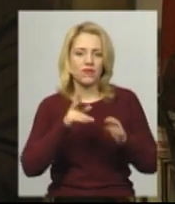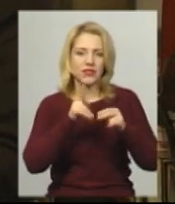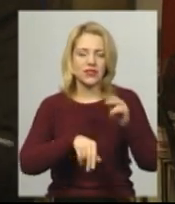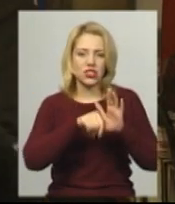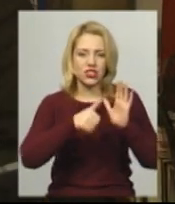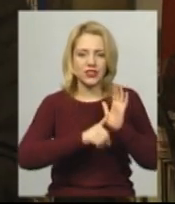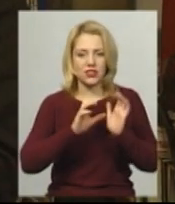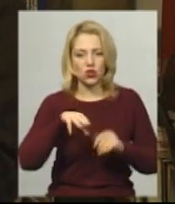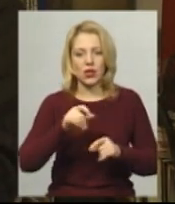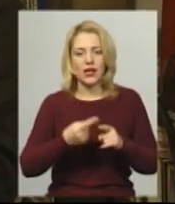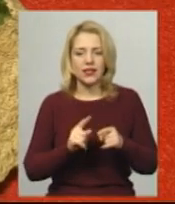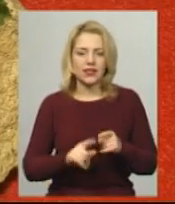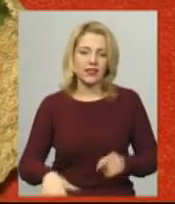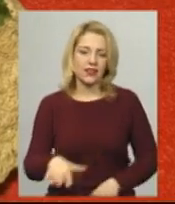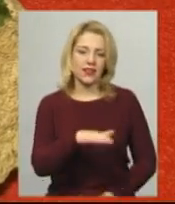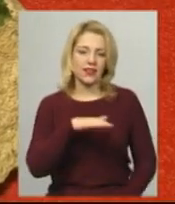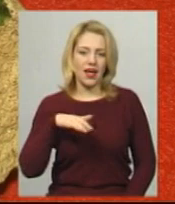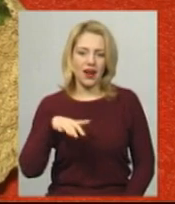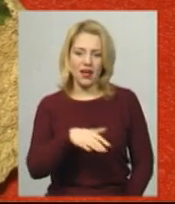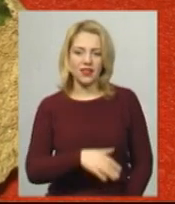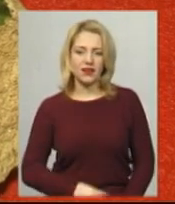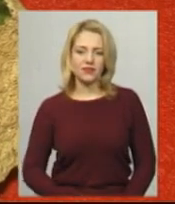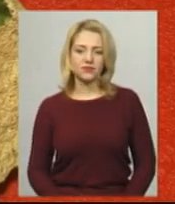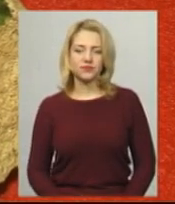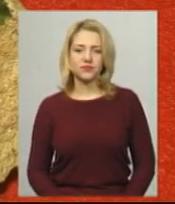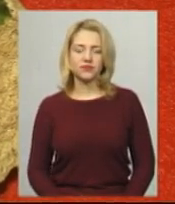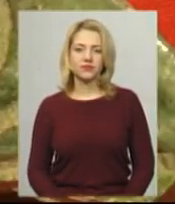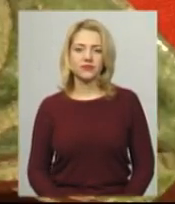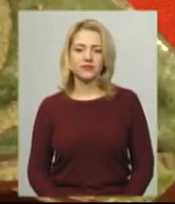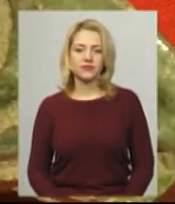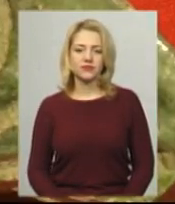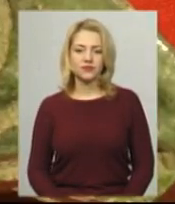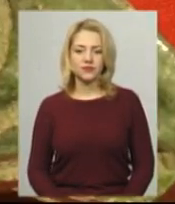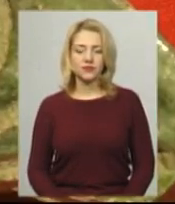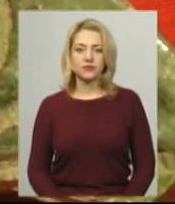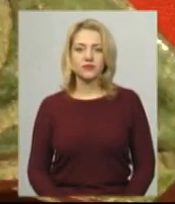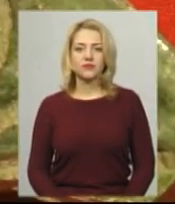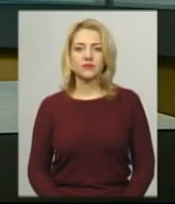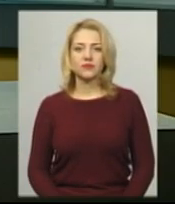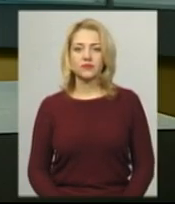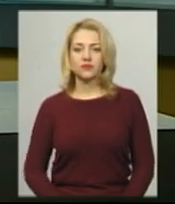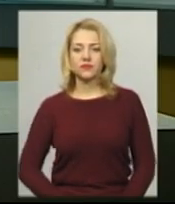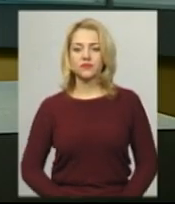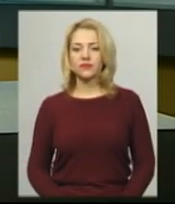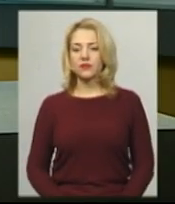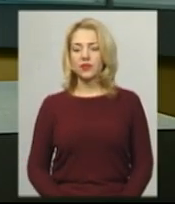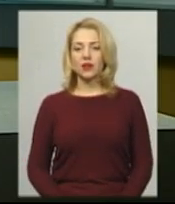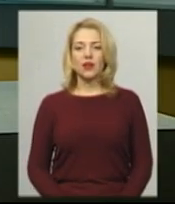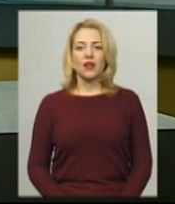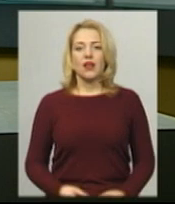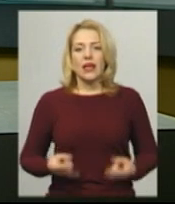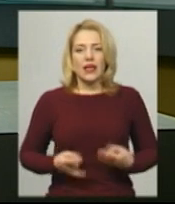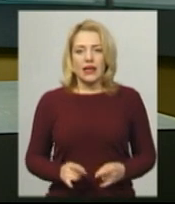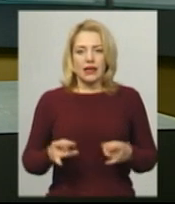століття на цих теренах. Тетяна Ворожцова, Віктор Кривий. Новини на Суспільному. Хмельниччина. Різдвяні